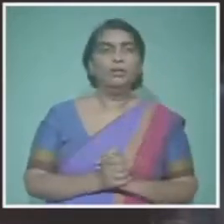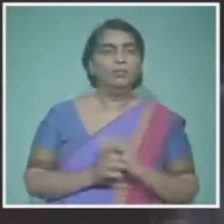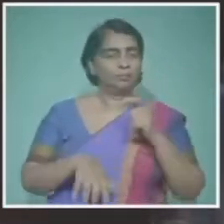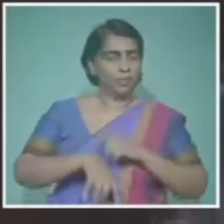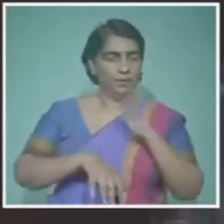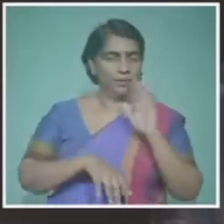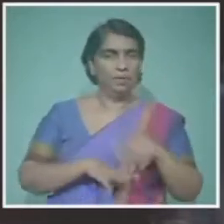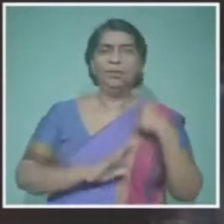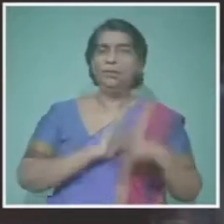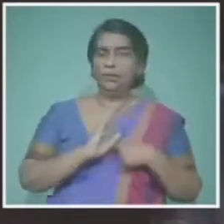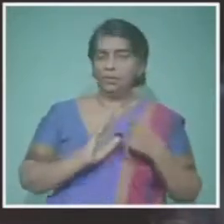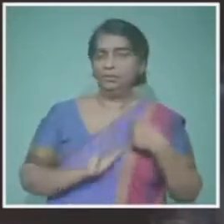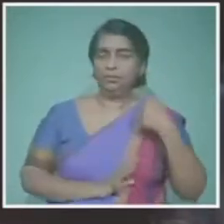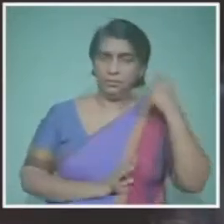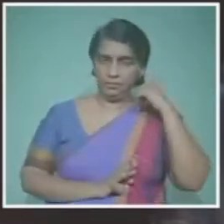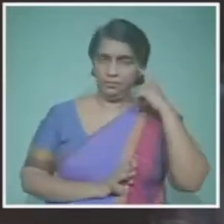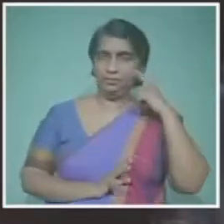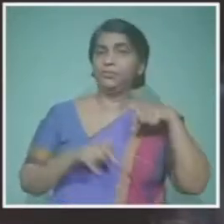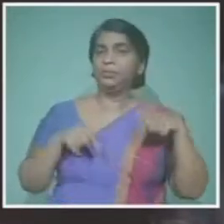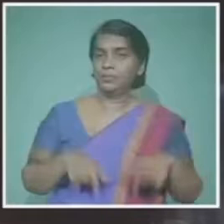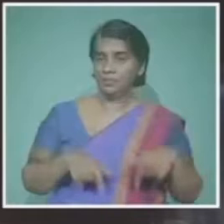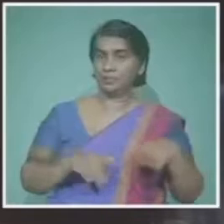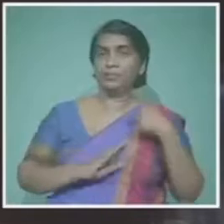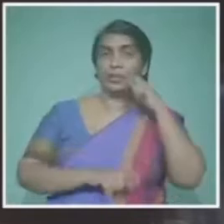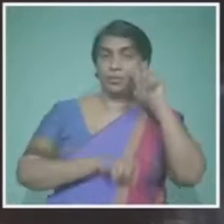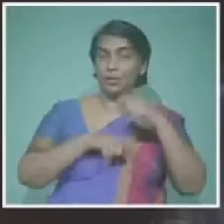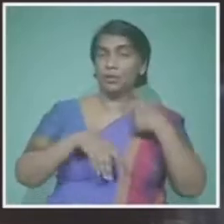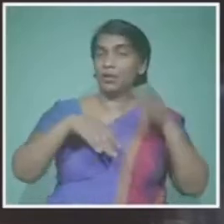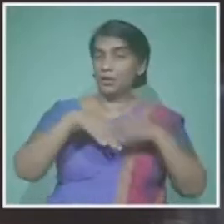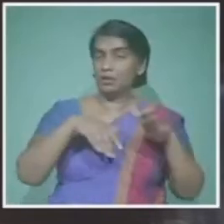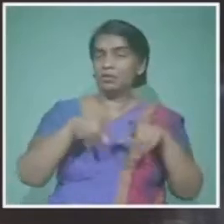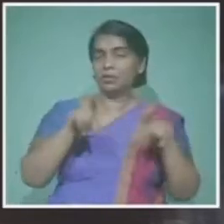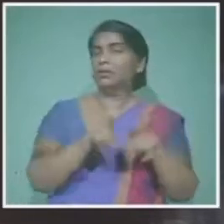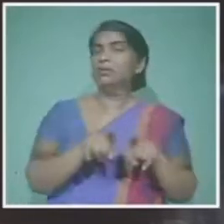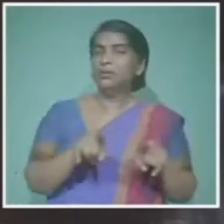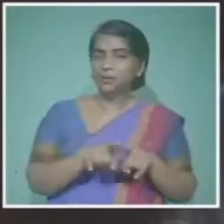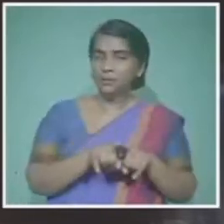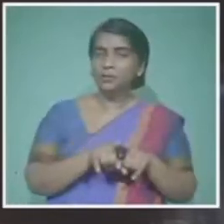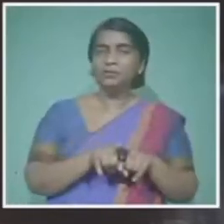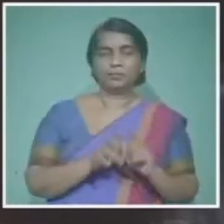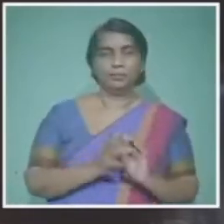කොයි අවස්ථාවකදීත් මේ රටේ අපි හිතනවා අද මේ රටේ ජනතාව මුණ දෙන විදියට ආකාරයේ